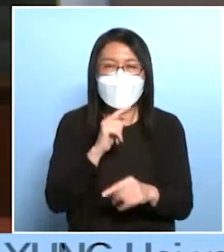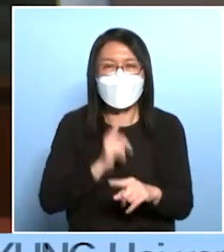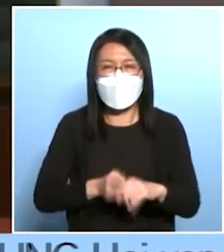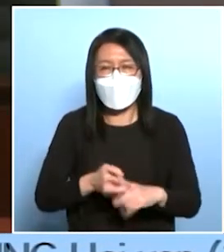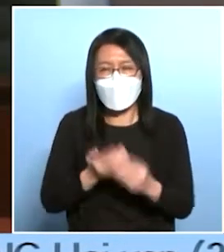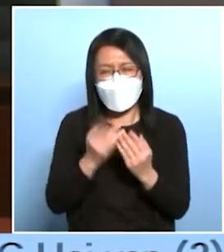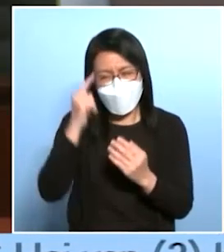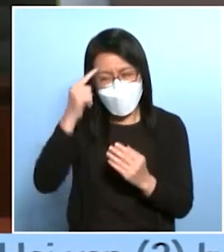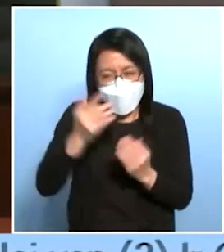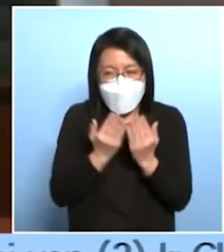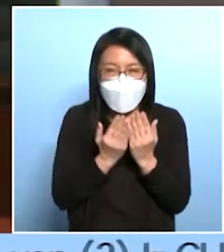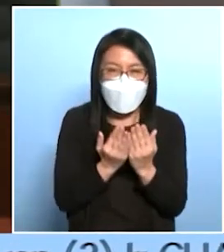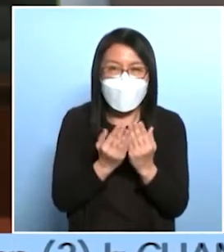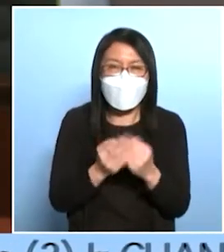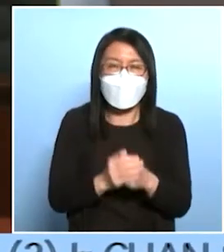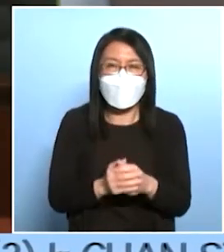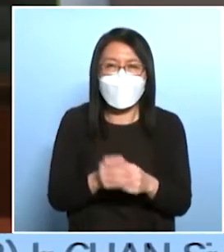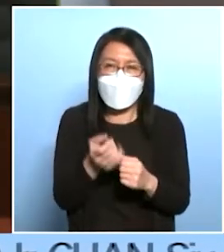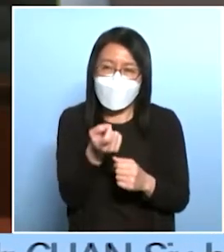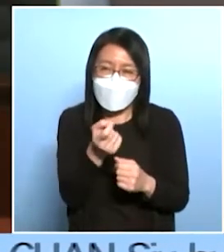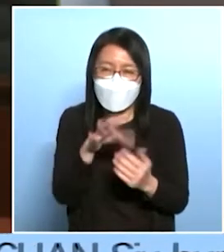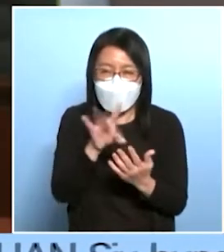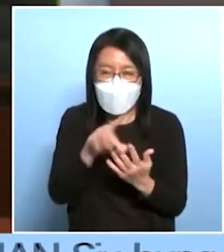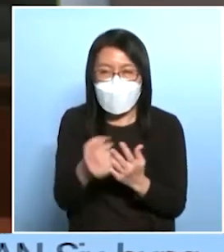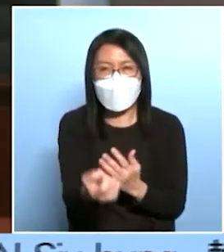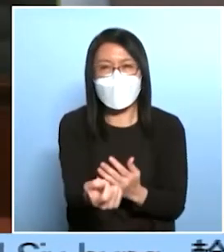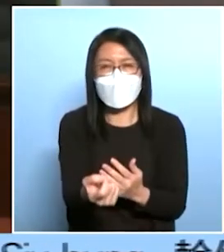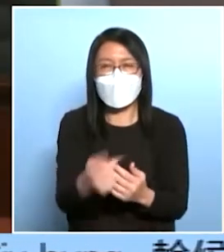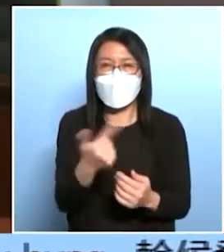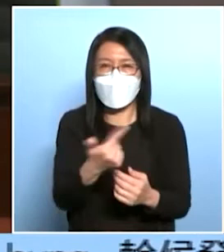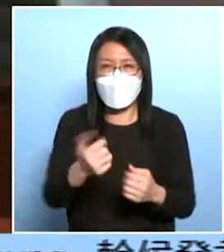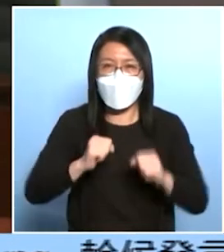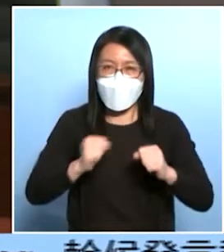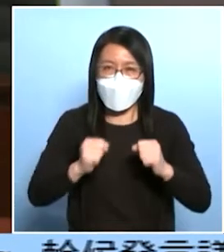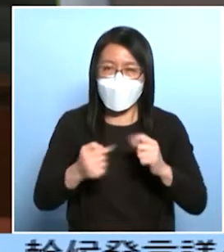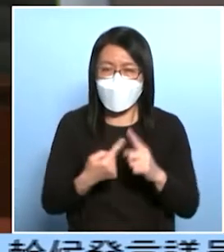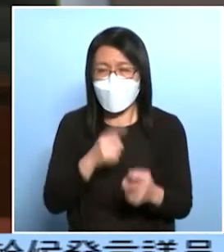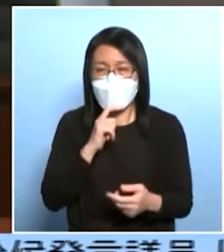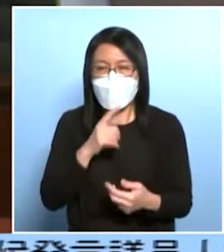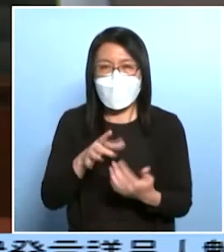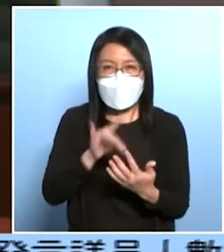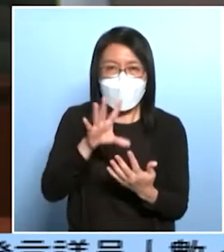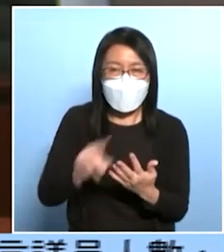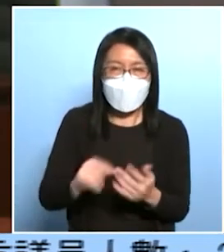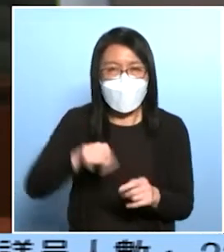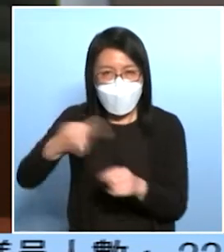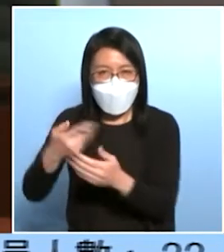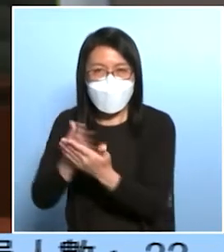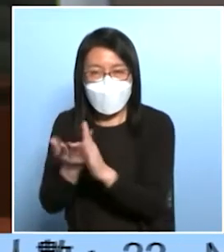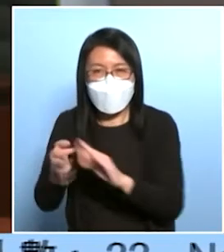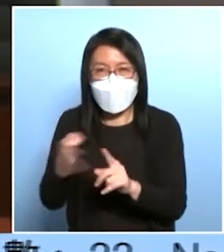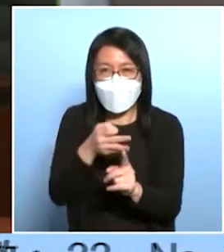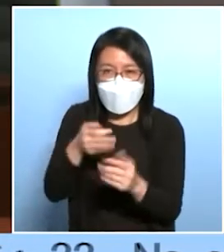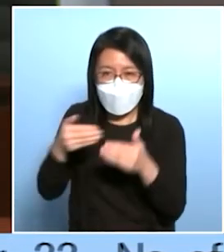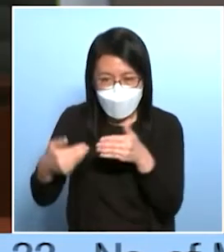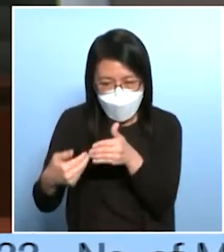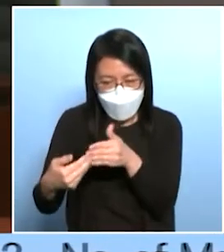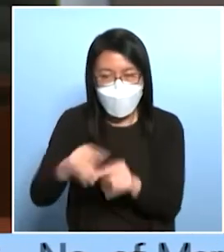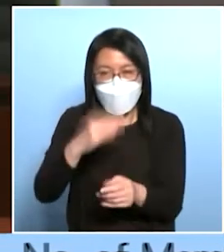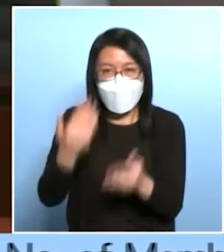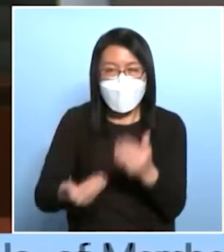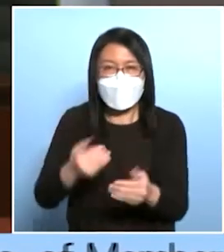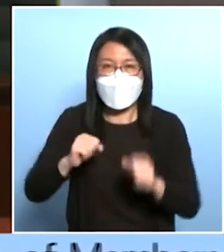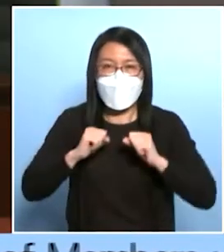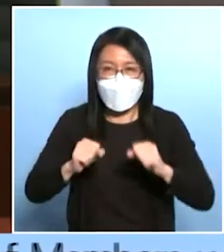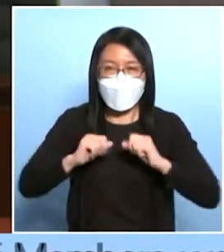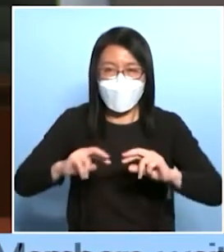科目咧，其實咧係得好少選擇。有唔少嘅運動員咧，可能選擇咧其他非直接同咧佢哋運